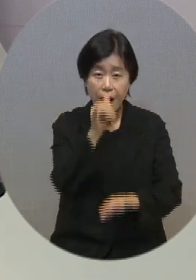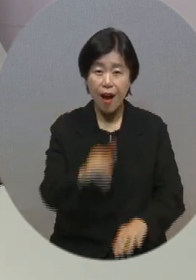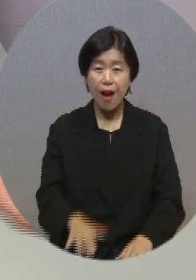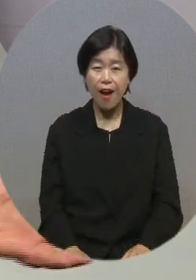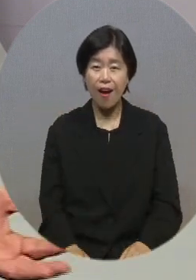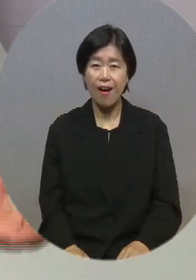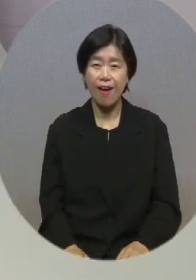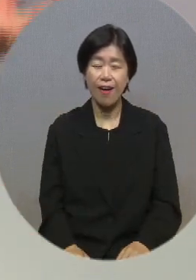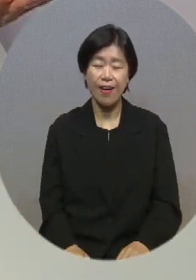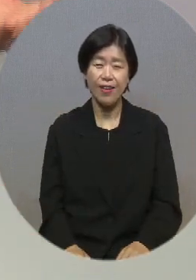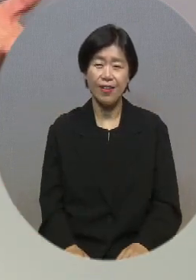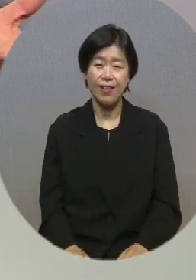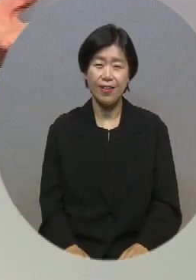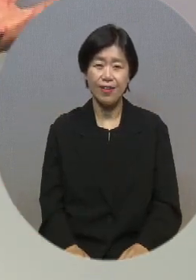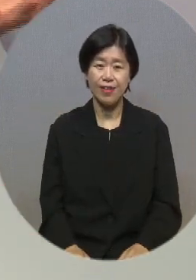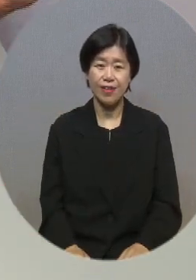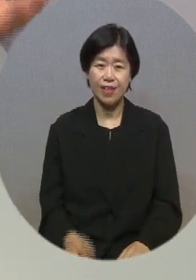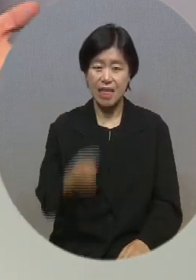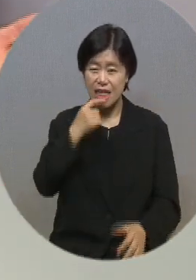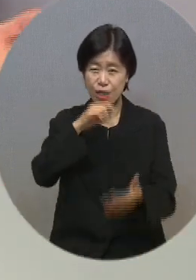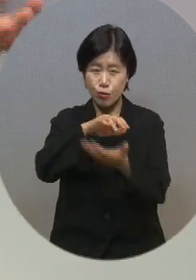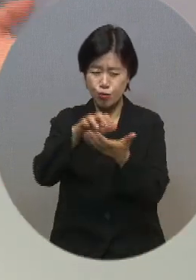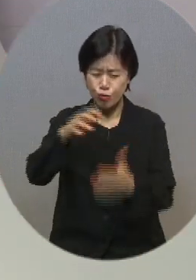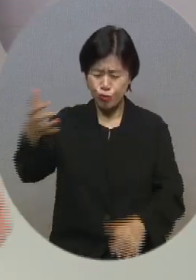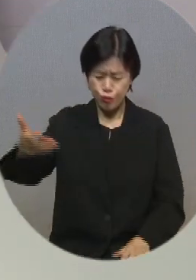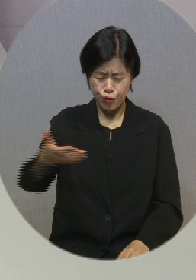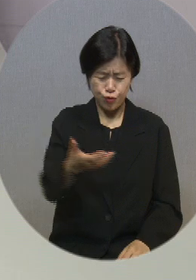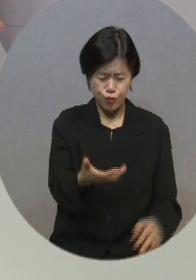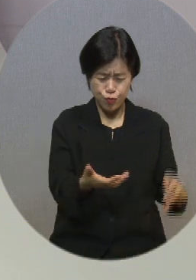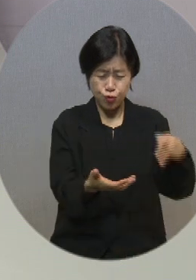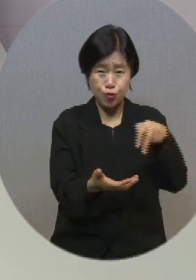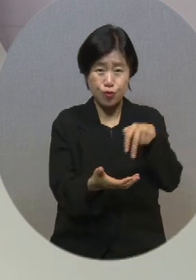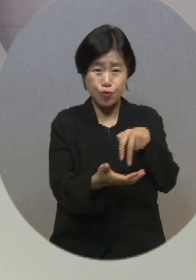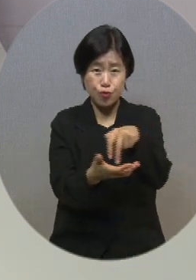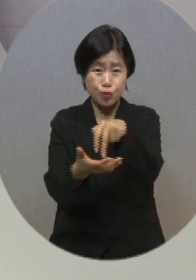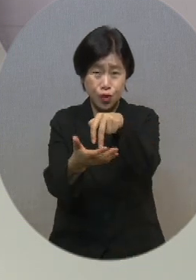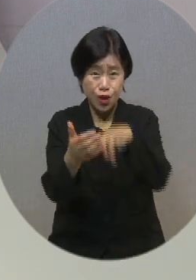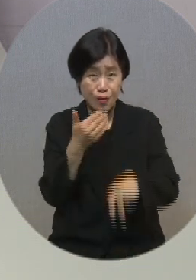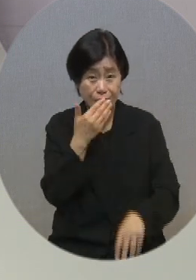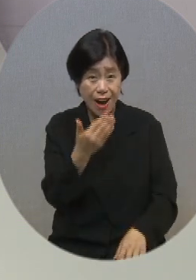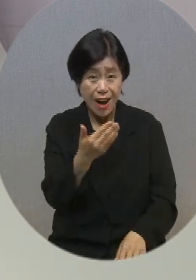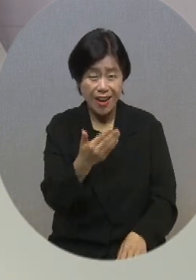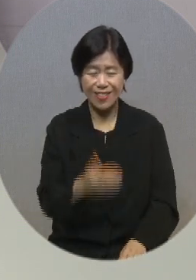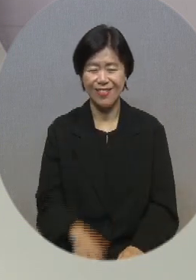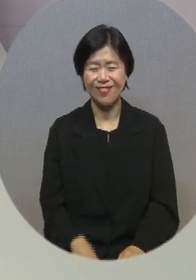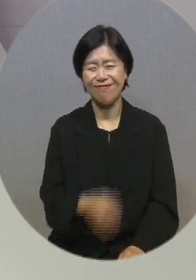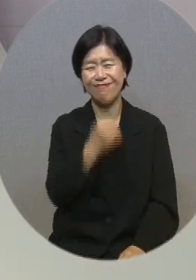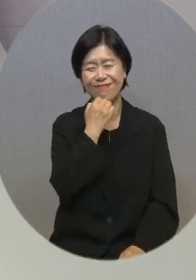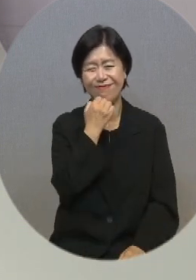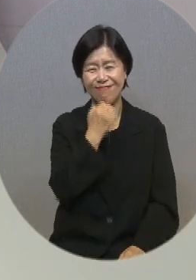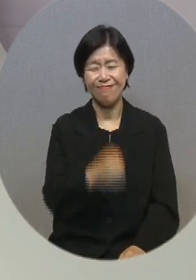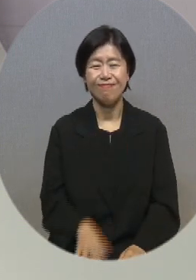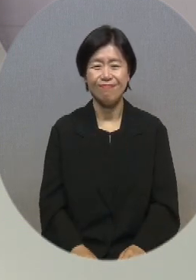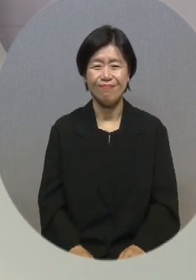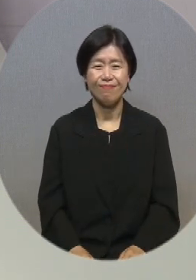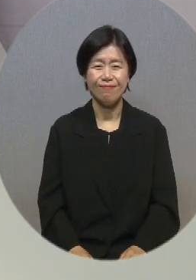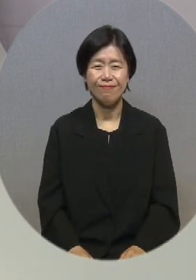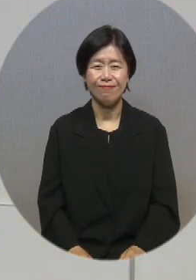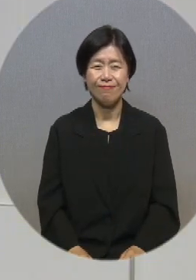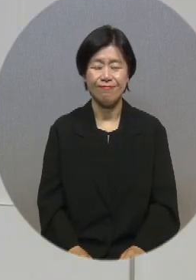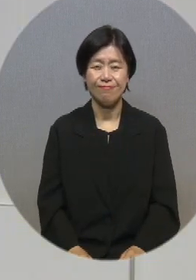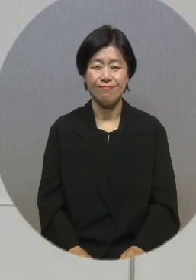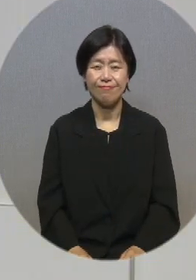나를 받들면서 떠받치면서 캬 이것이 바로 이제 그 맛에 이제 높은 데 올라가시는 거죠. 예예 예,